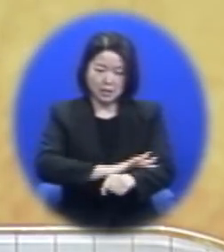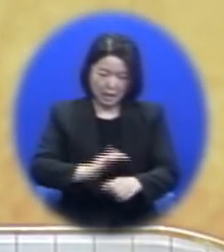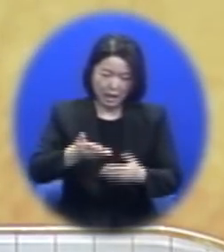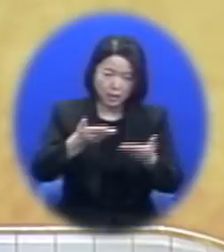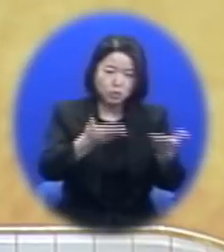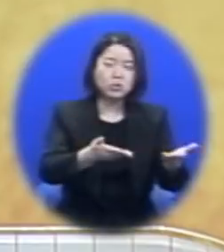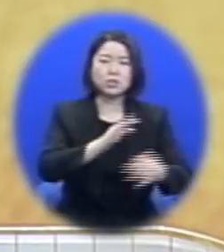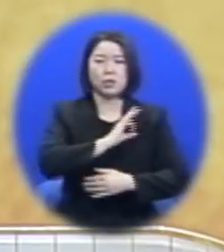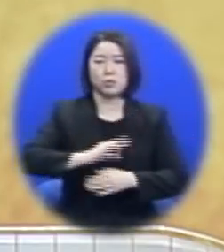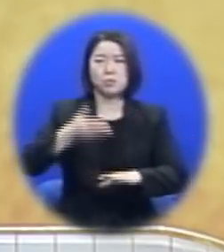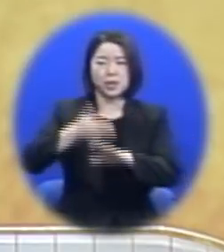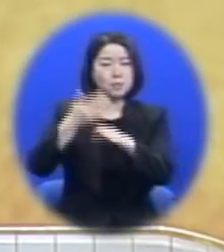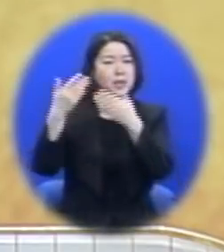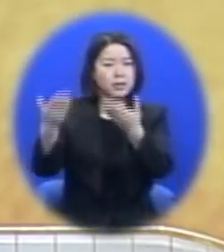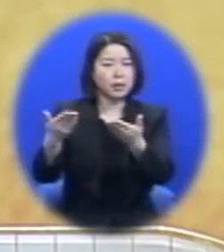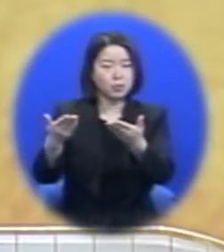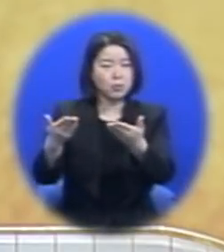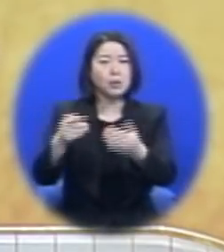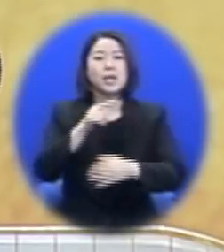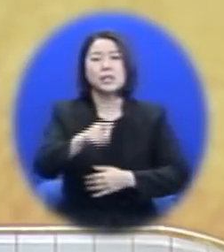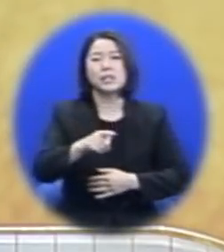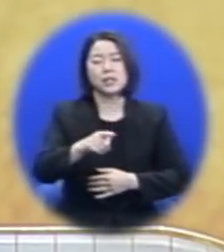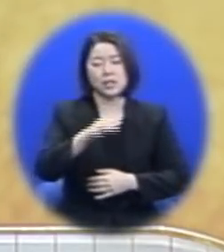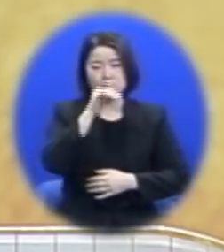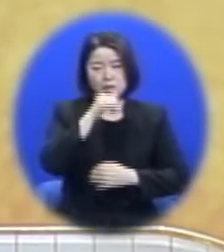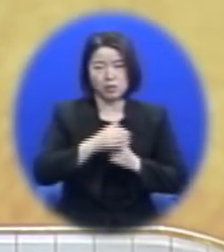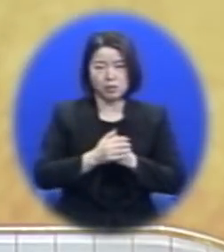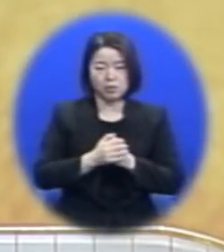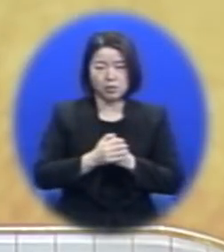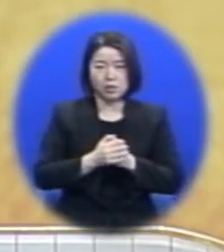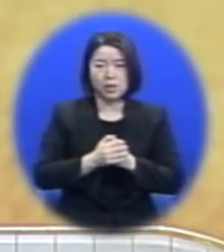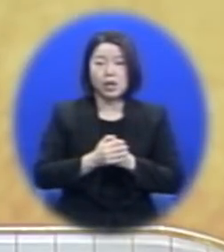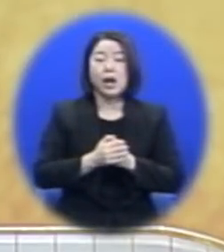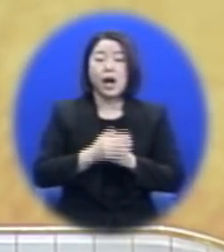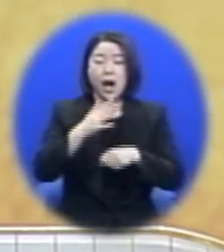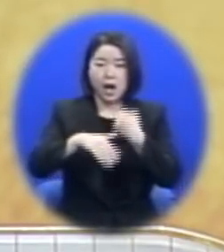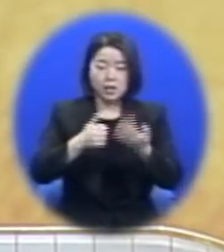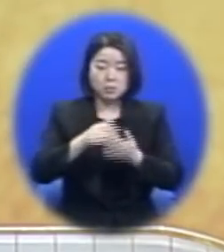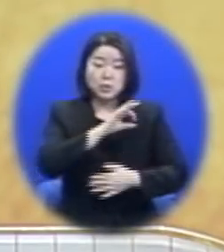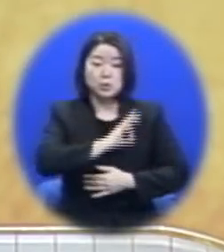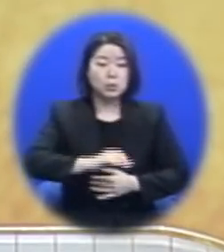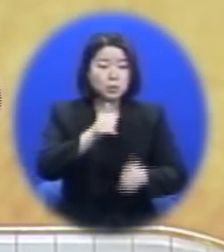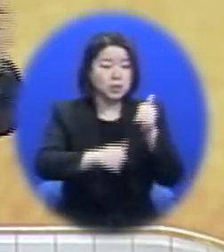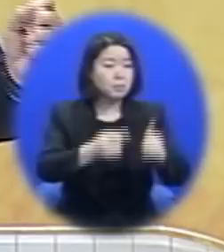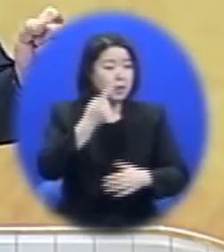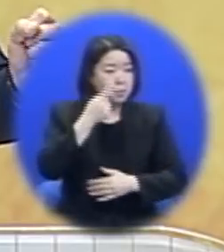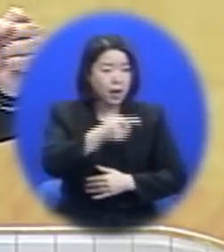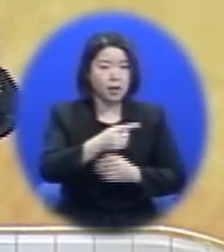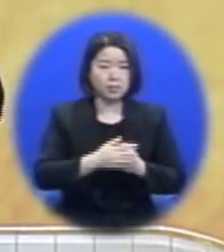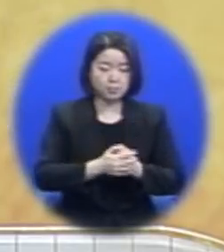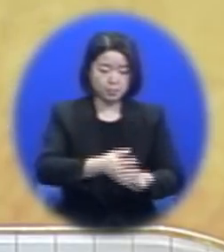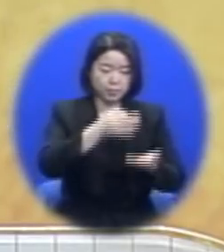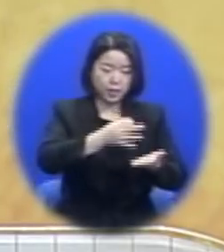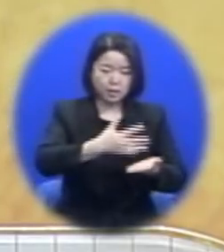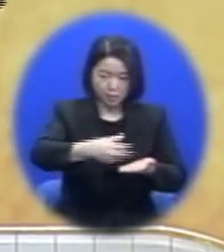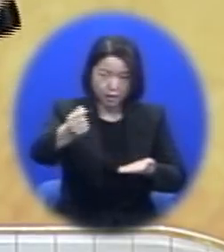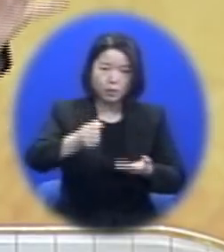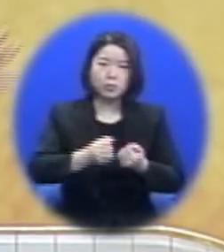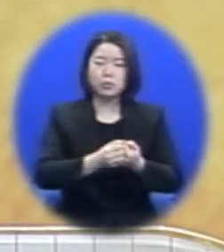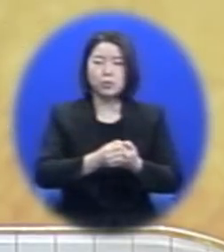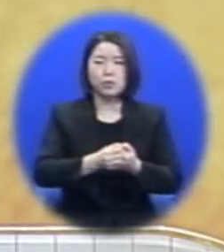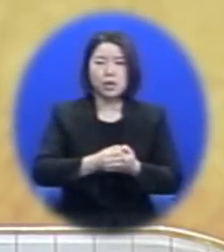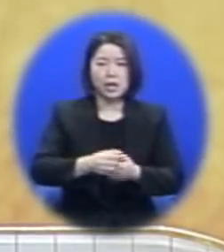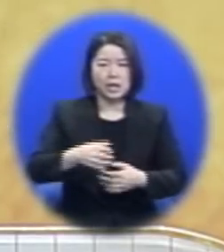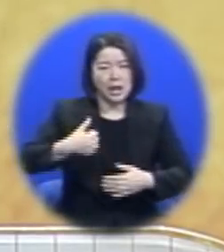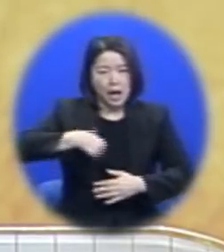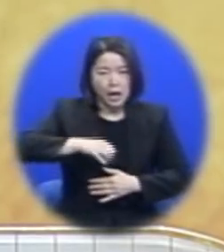감사하죠. 하나님께서 욥을 시험해 보라고 허락하십니다. 그래서 욥의 재산 다 뺏어가고 열남매 다